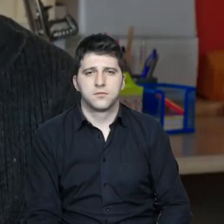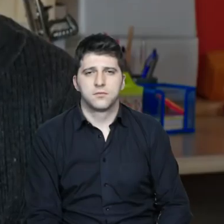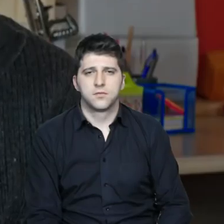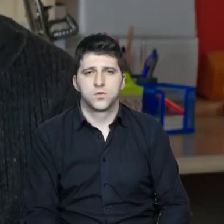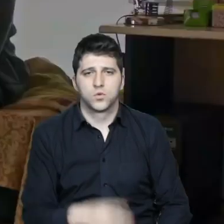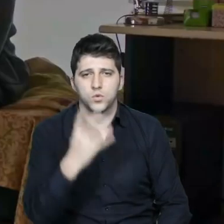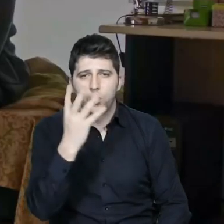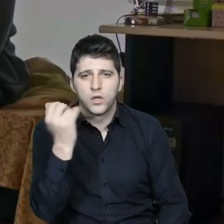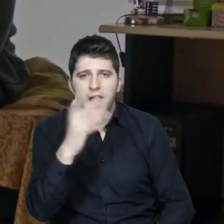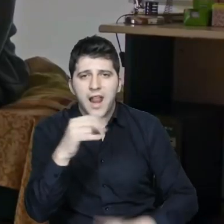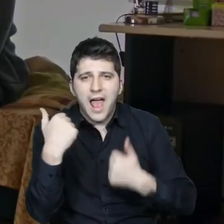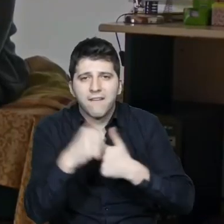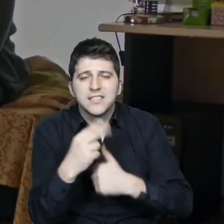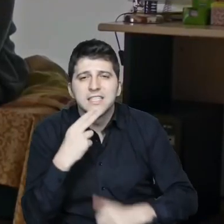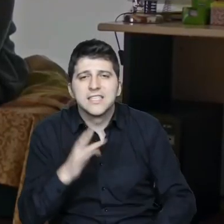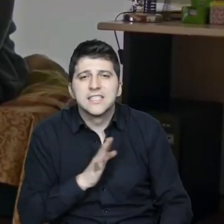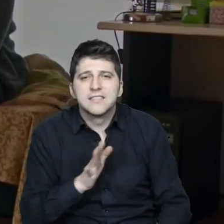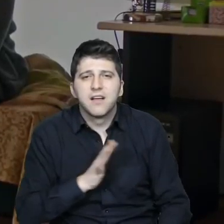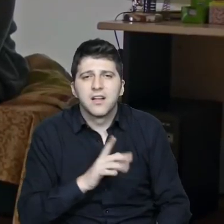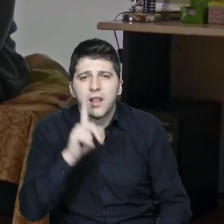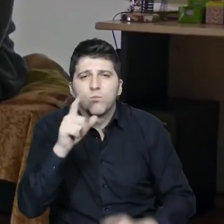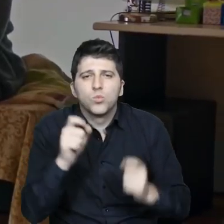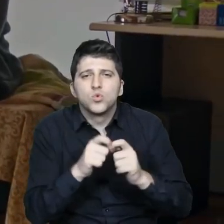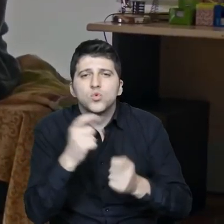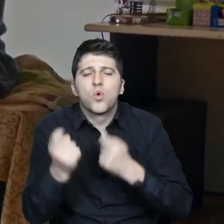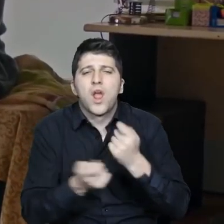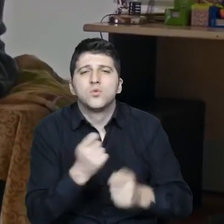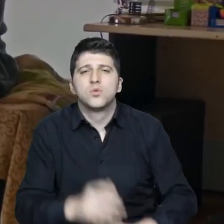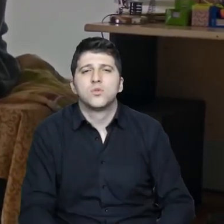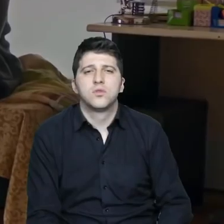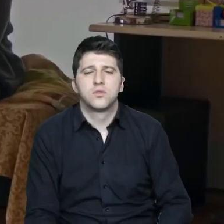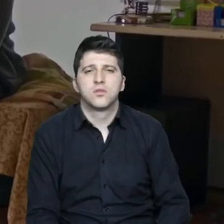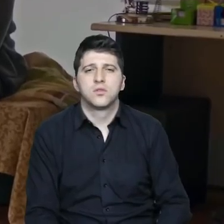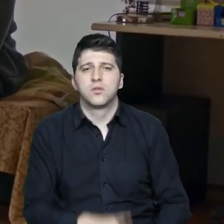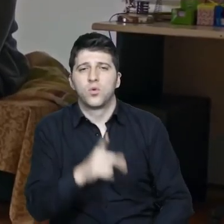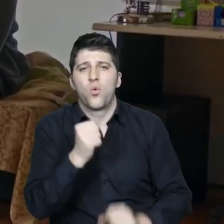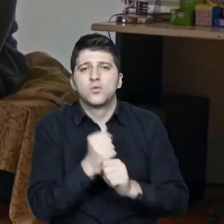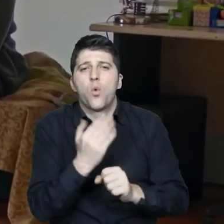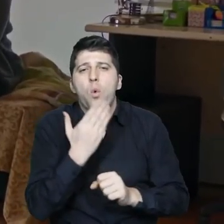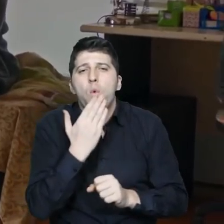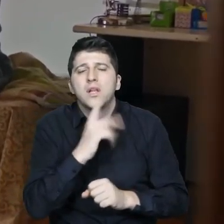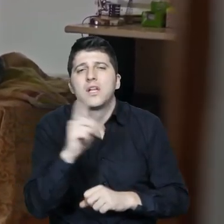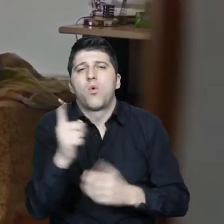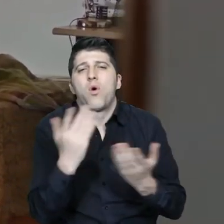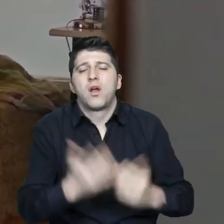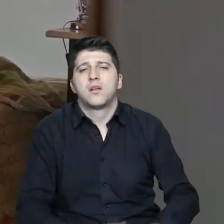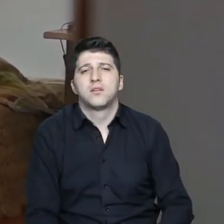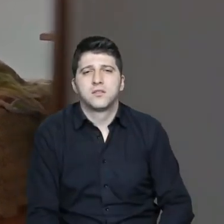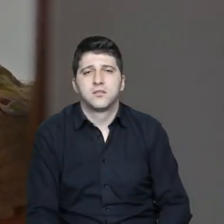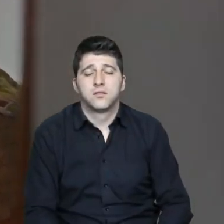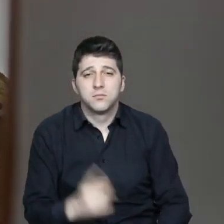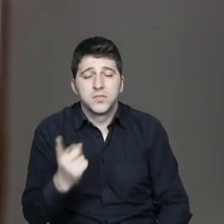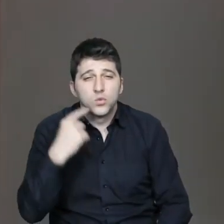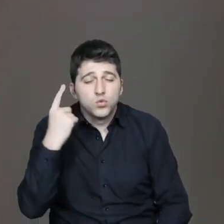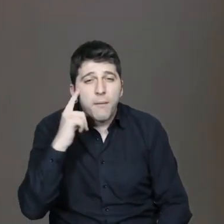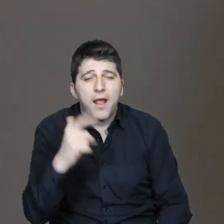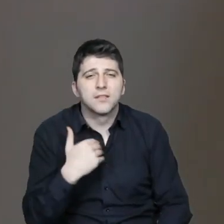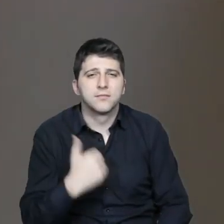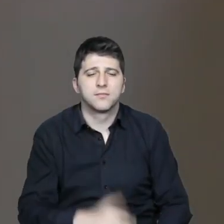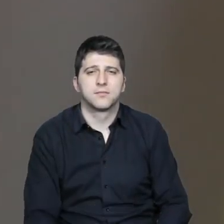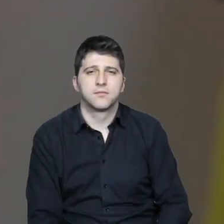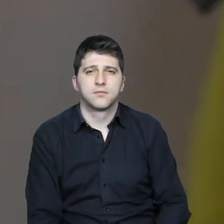4 tane evlenecek kızım var. Sadece Burcu çalışıyor. Gökçe okula gidiyor daha. Bir şey düşünmem lazım.